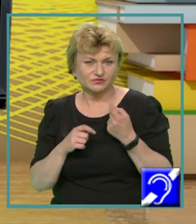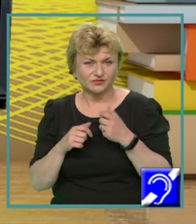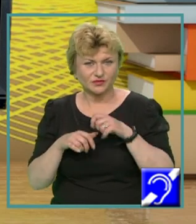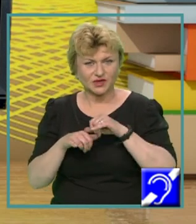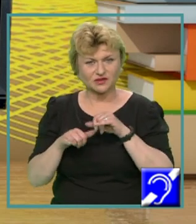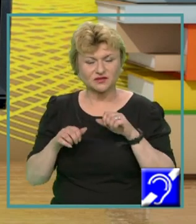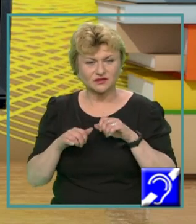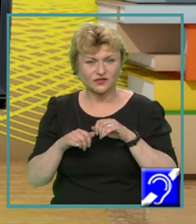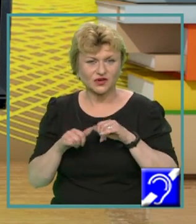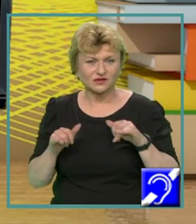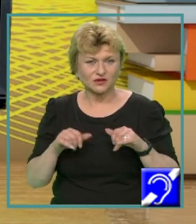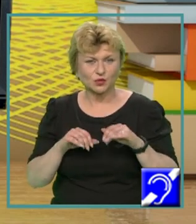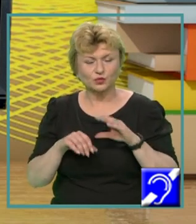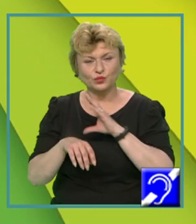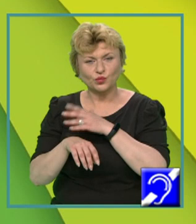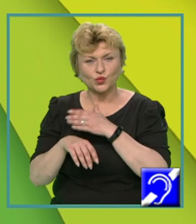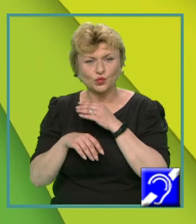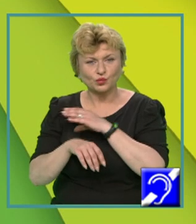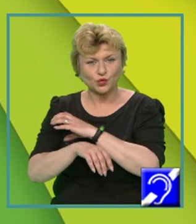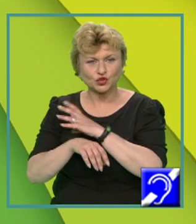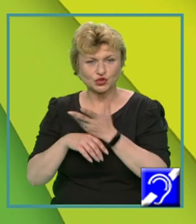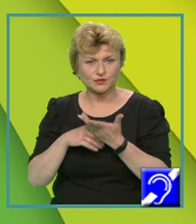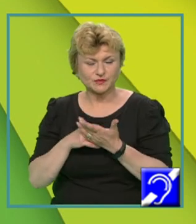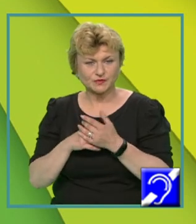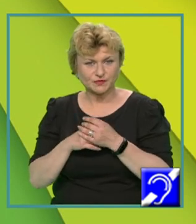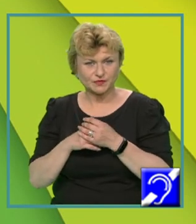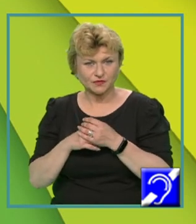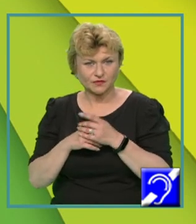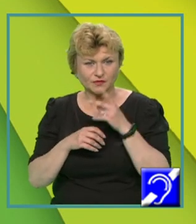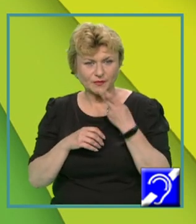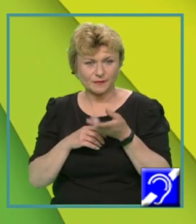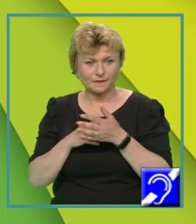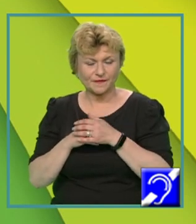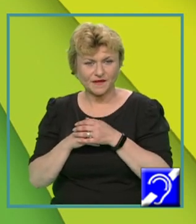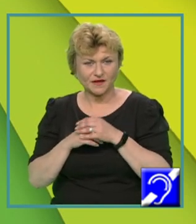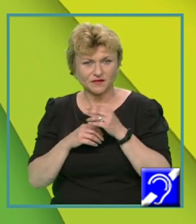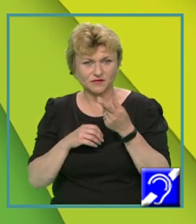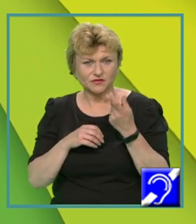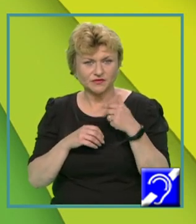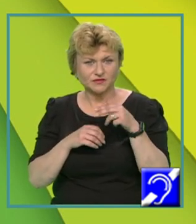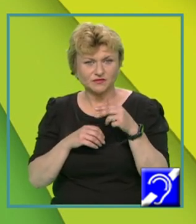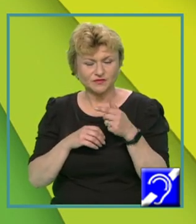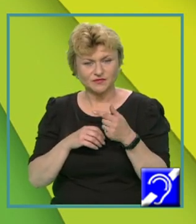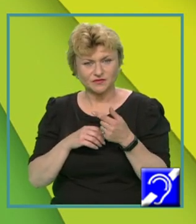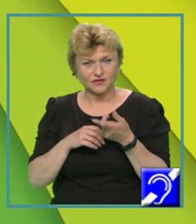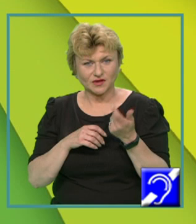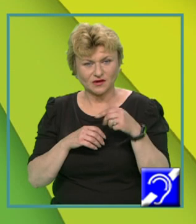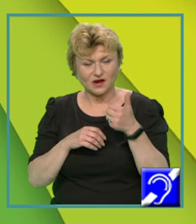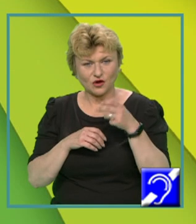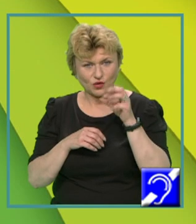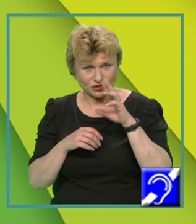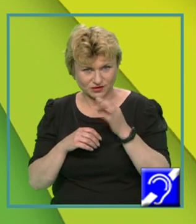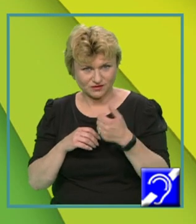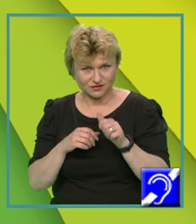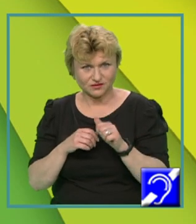și mușchi mai bine dezvoltați decât la femei. Iată circulația. Din ventriculul stâng pleacă artera aortă, da, spre